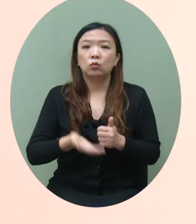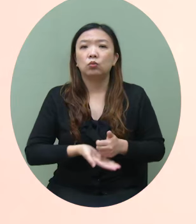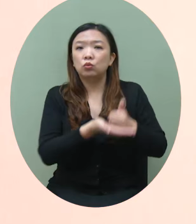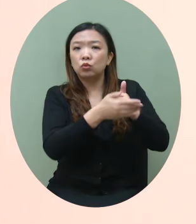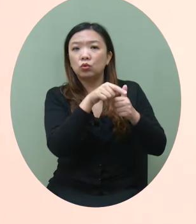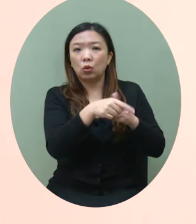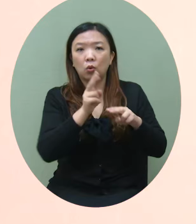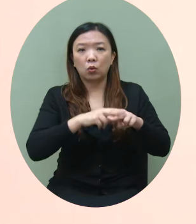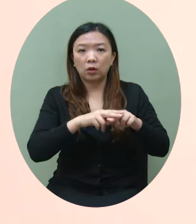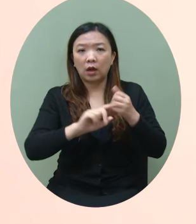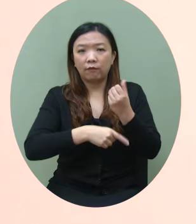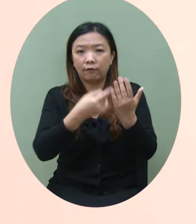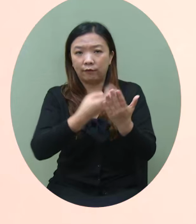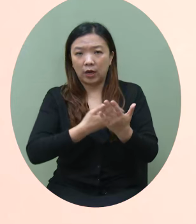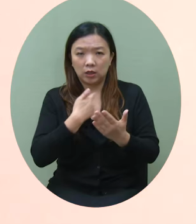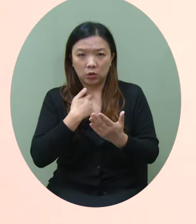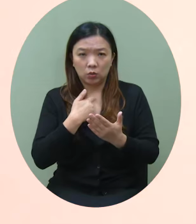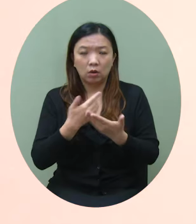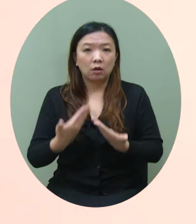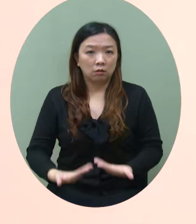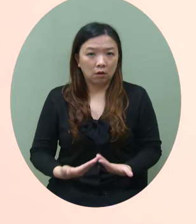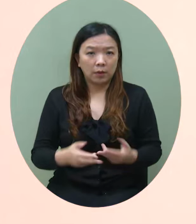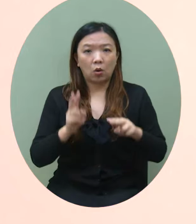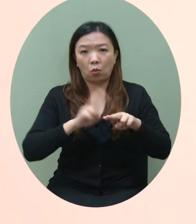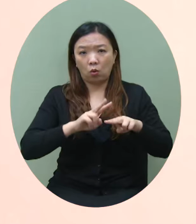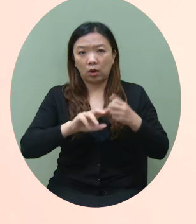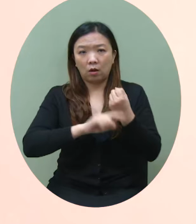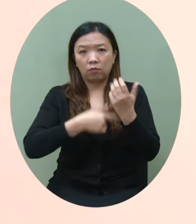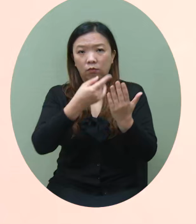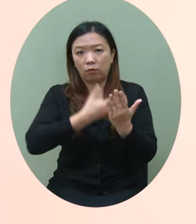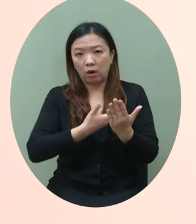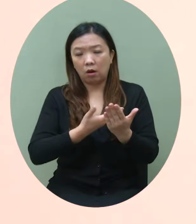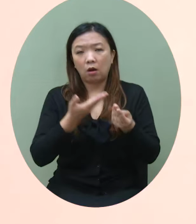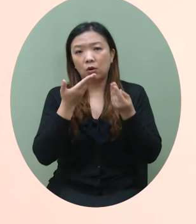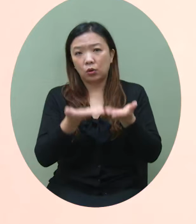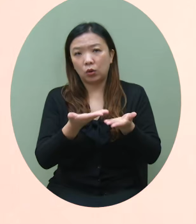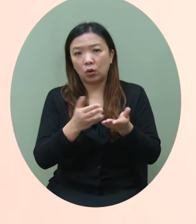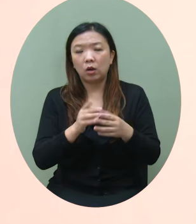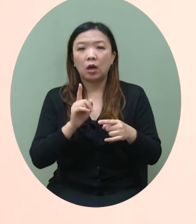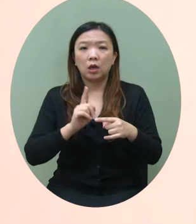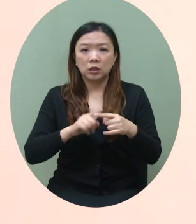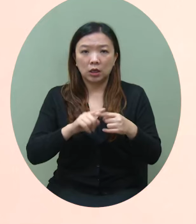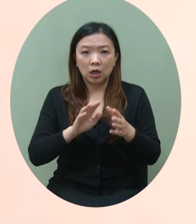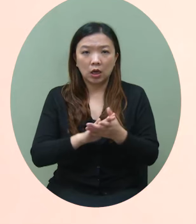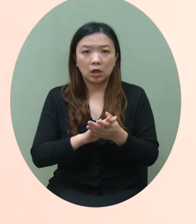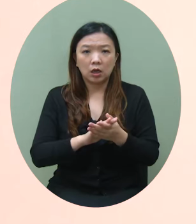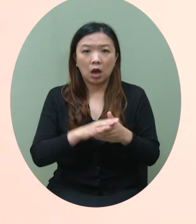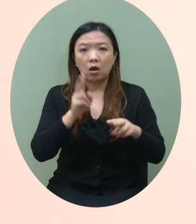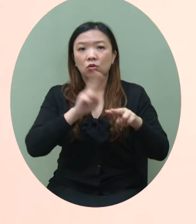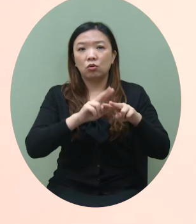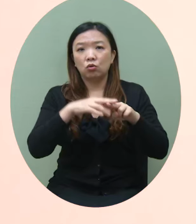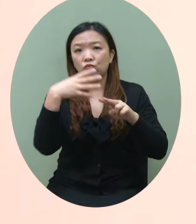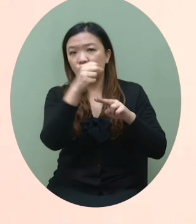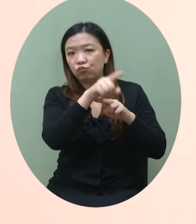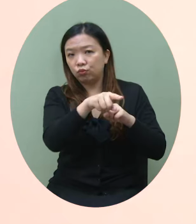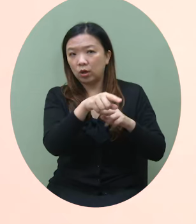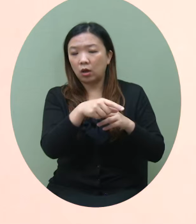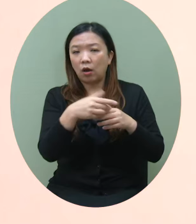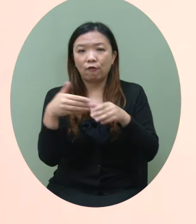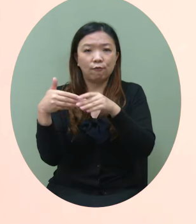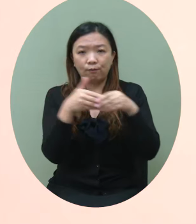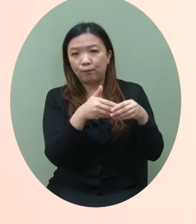國家的憲法而今天的國家憲法對於是由共產黨領導的有中國特色的社會主